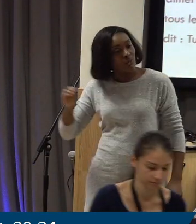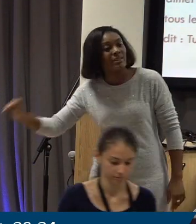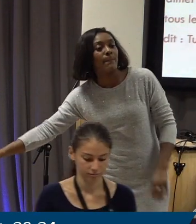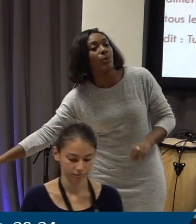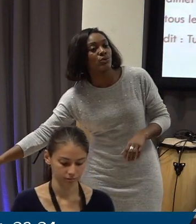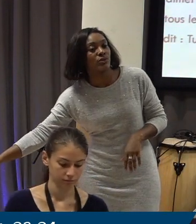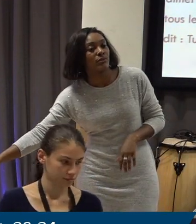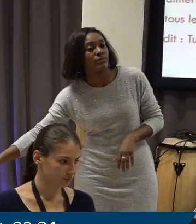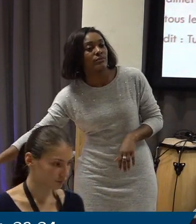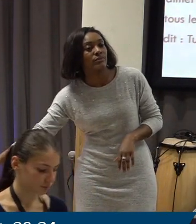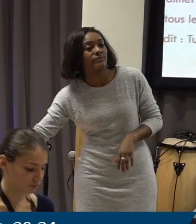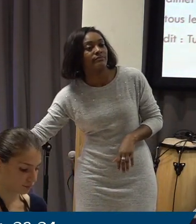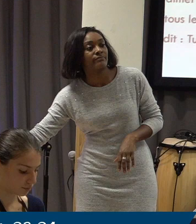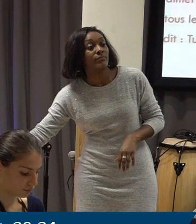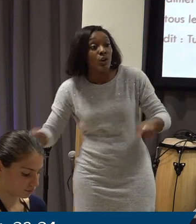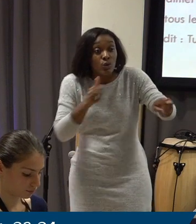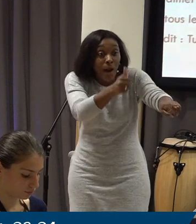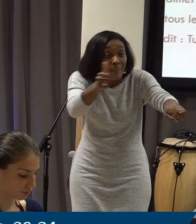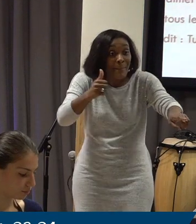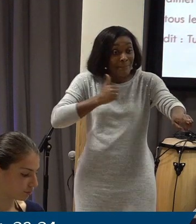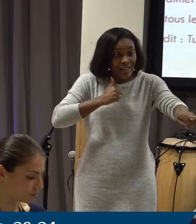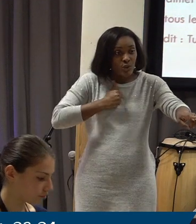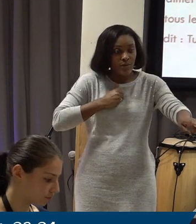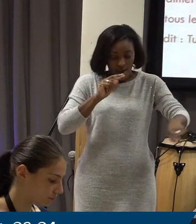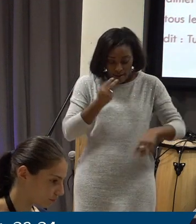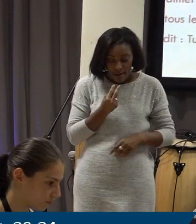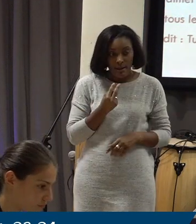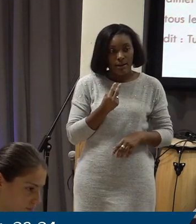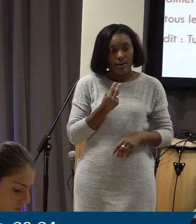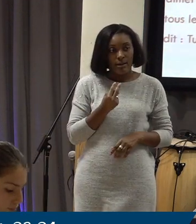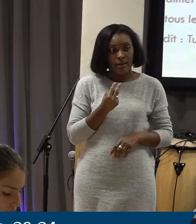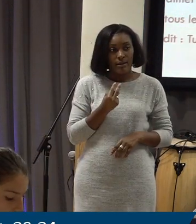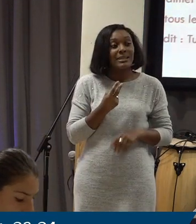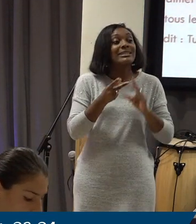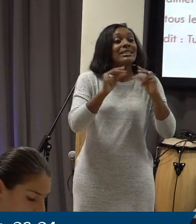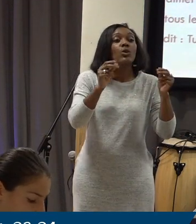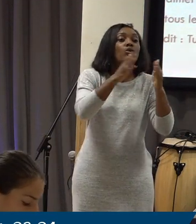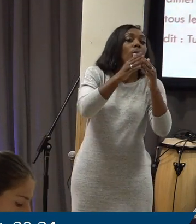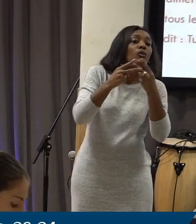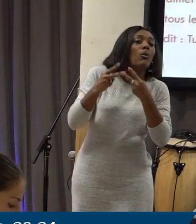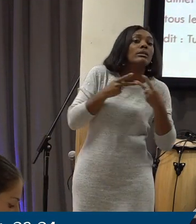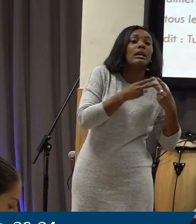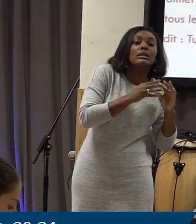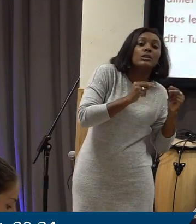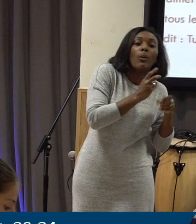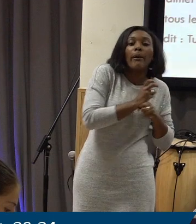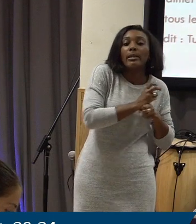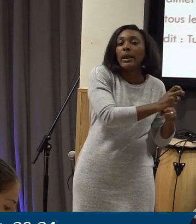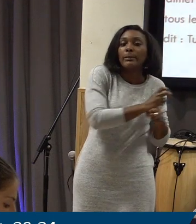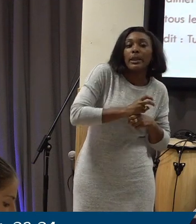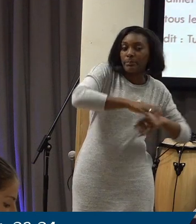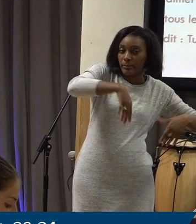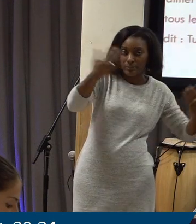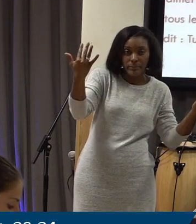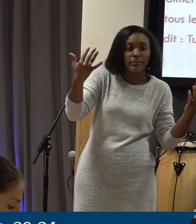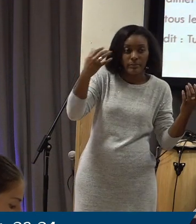Tu vas le faire de manière personnelle. Si tu n'as pas de stylo, tu demandes à ton voisin, il va te donner son stylo.